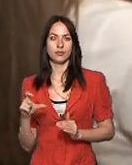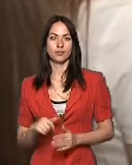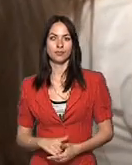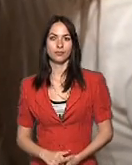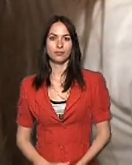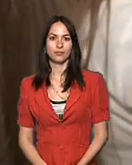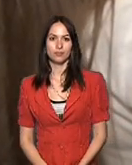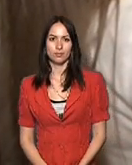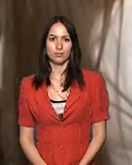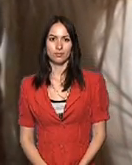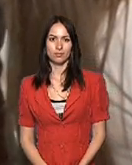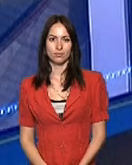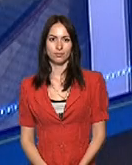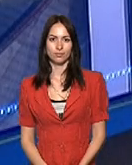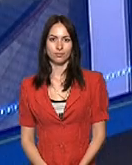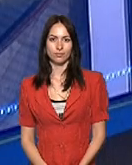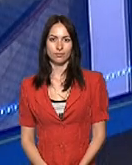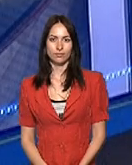Харків.